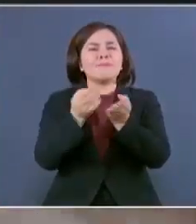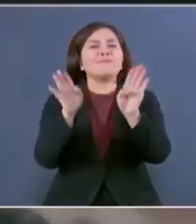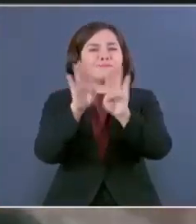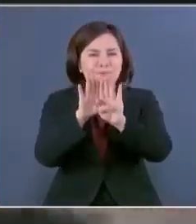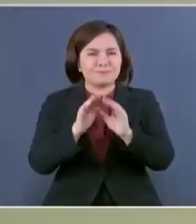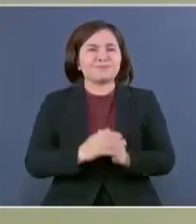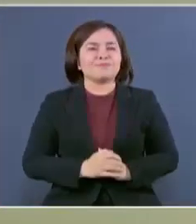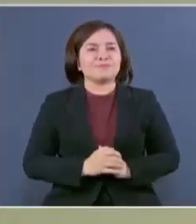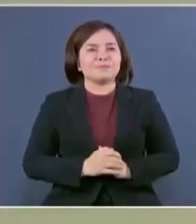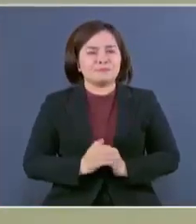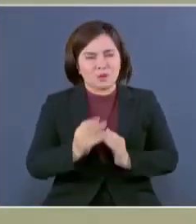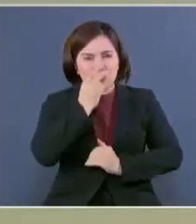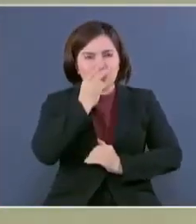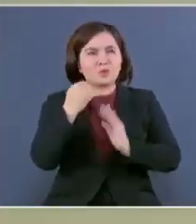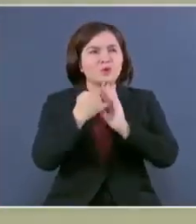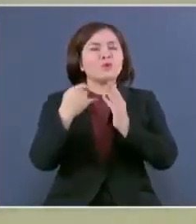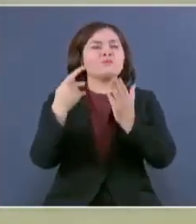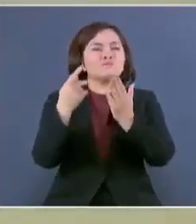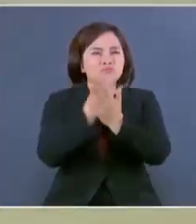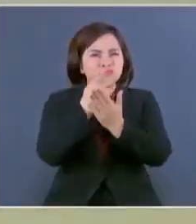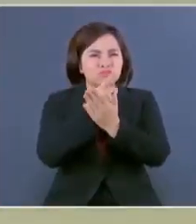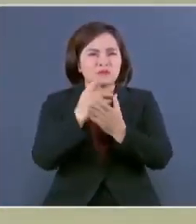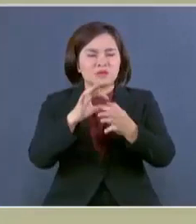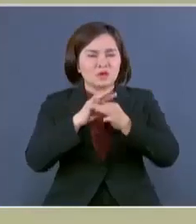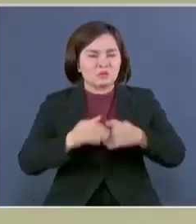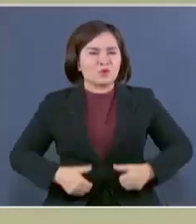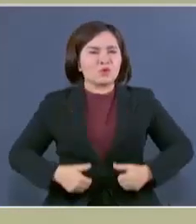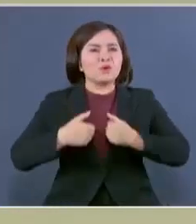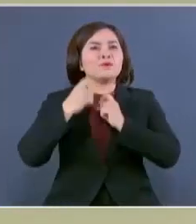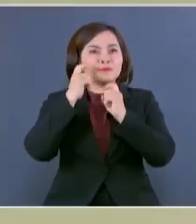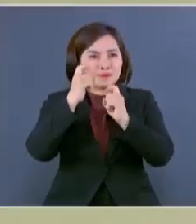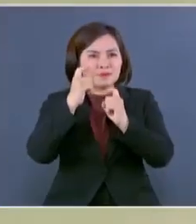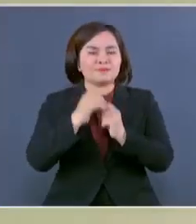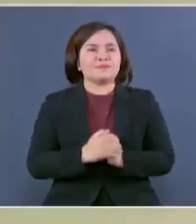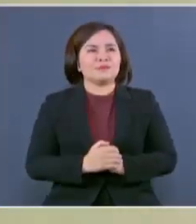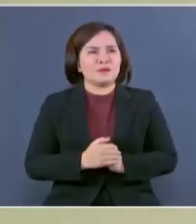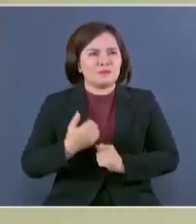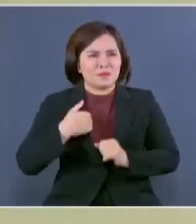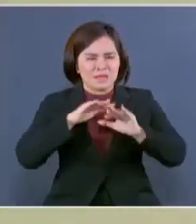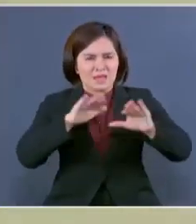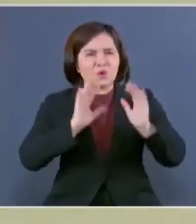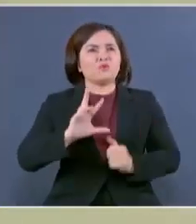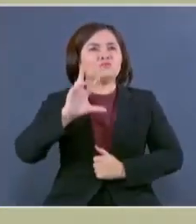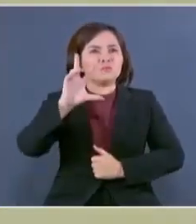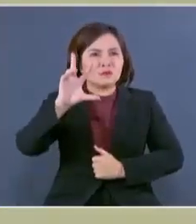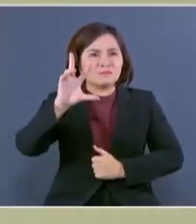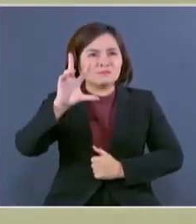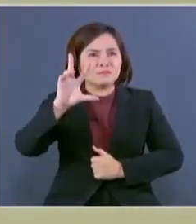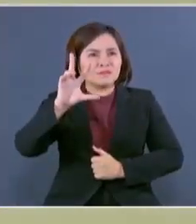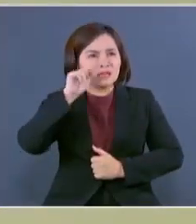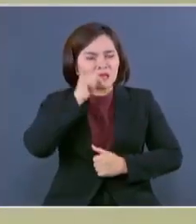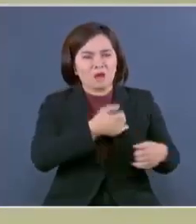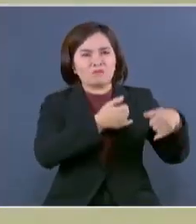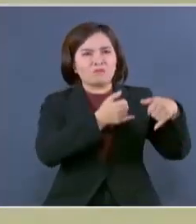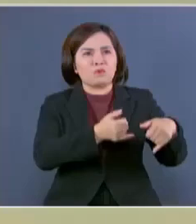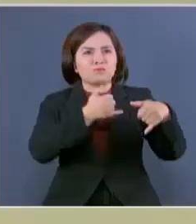หตุการณ์หนึ่งเกิดขึ้นที่กาญจนบุรีครับคุณผู้ชมเป็นนาทีชีวิตที่พลเมืองดีไปช่วยเด็ก3คนเด็ก3คนนี้ลอยมาต